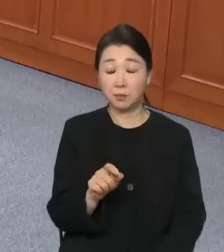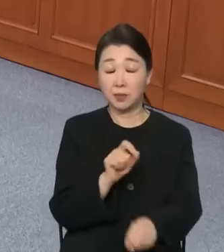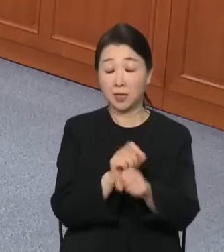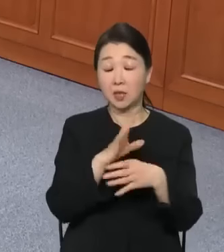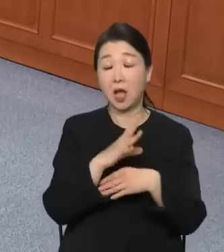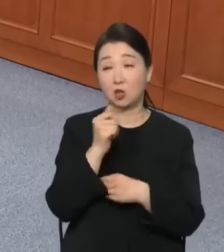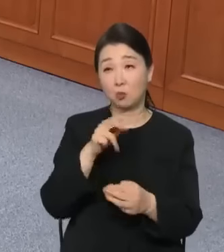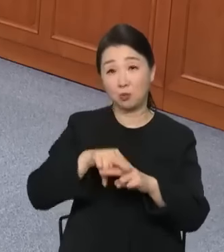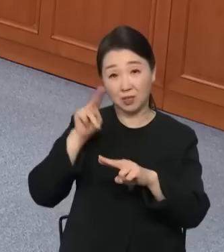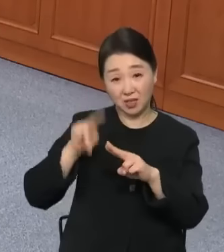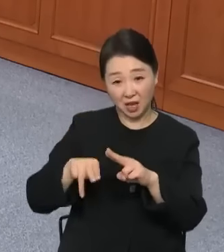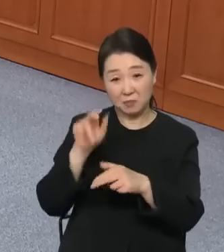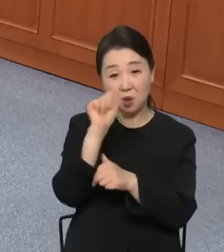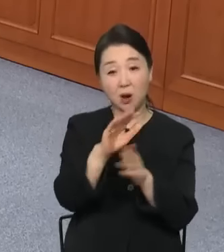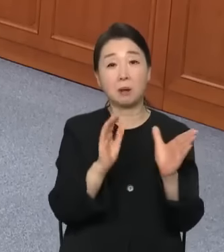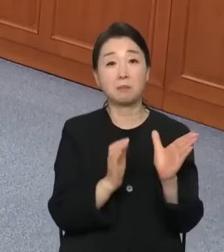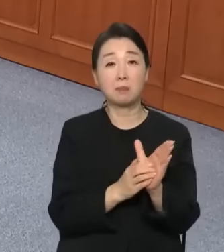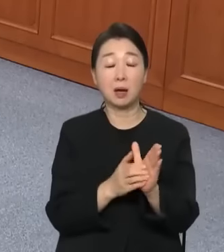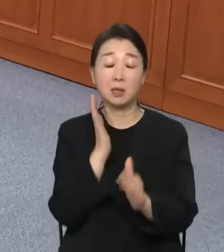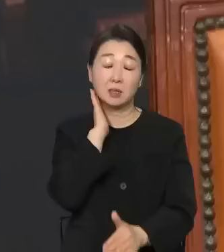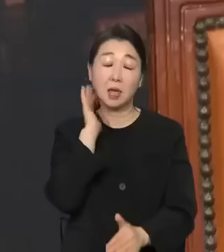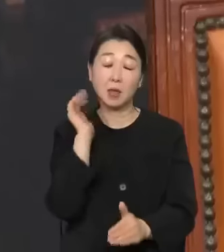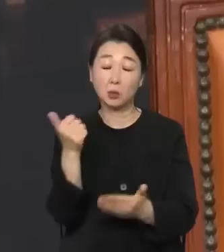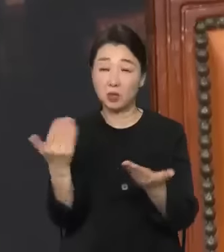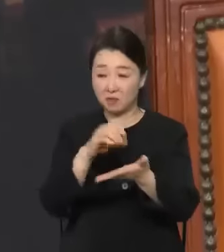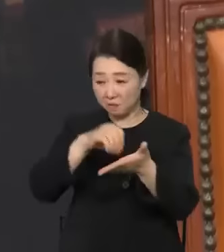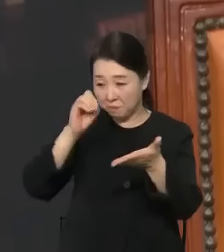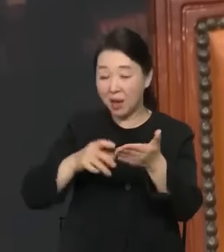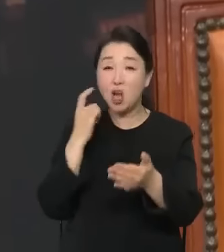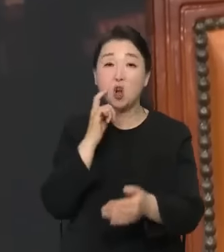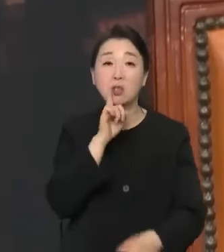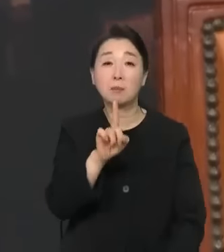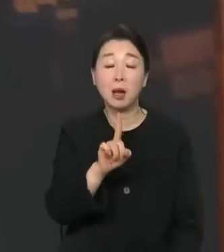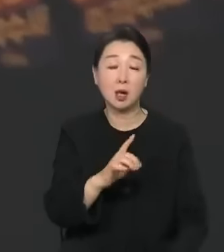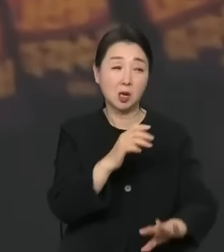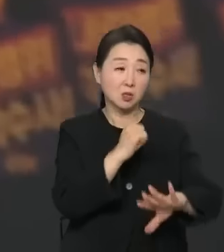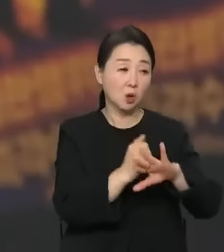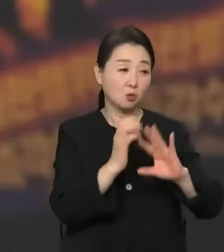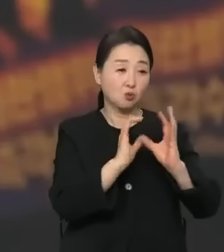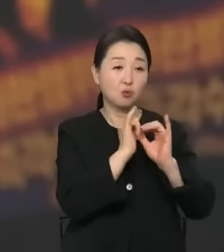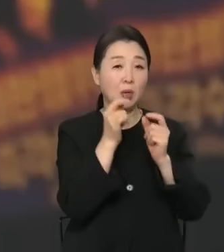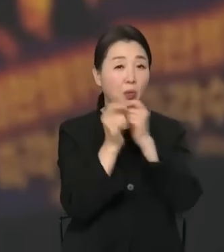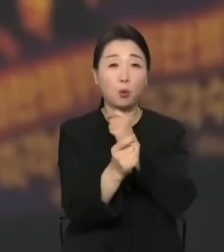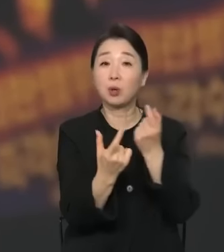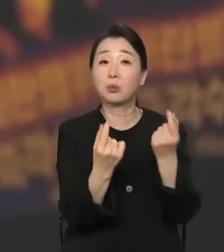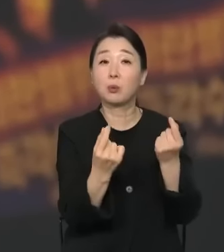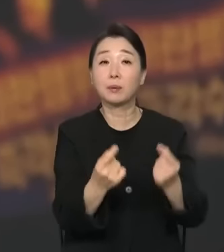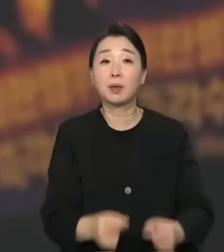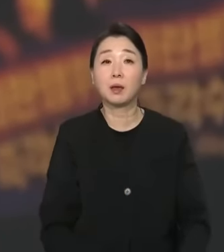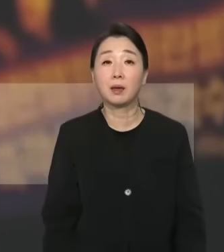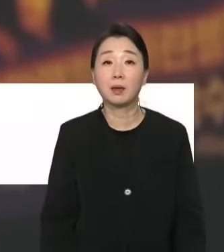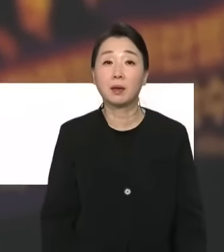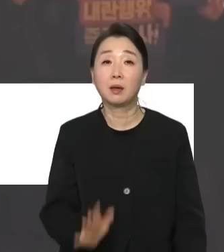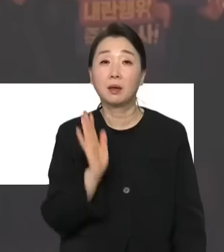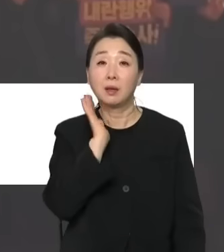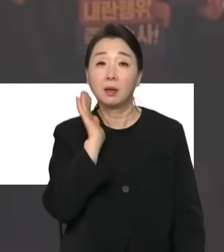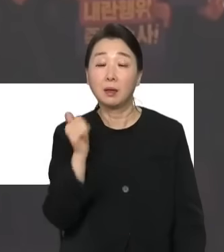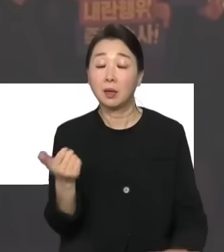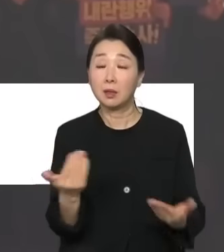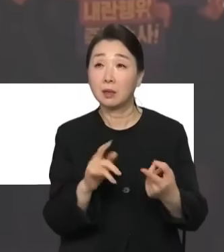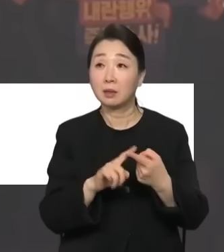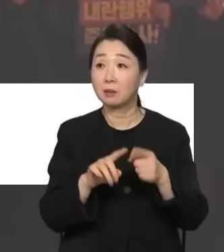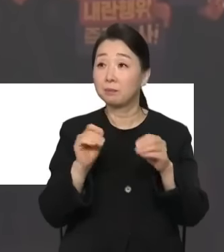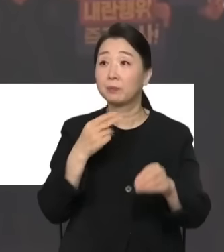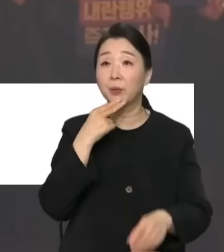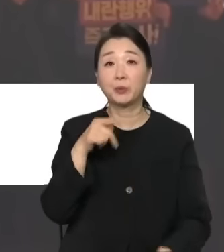대해 대통령의 직무 배제가 거짓말로 드러났다며 국민을 기만하고 있다고 비판했습니다 대통령의 직무는 전혀